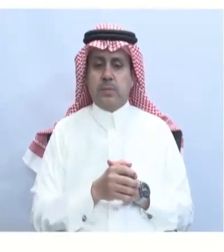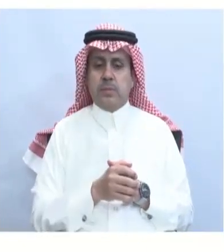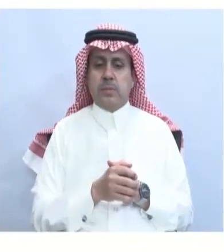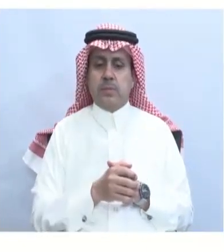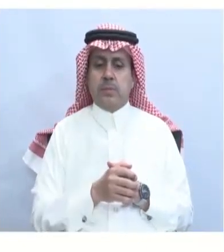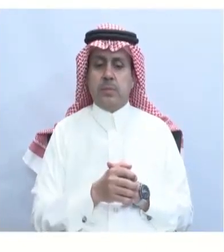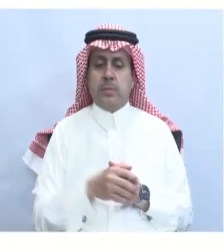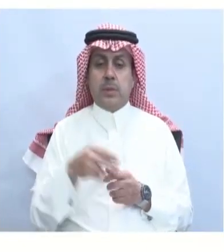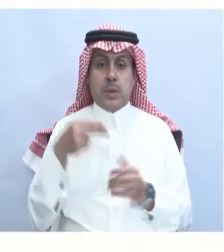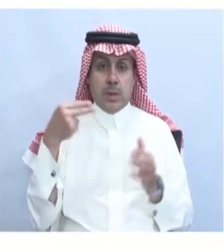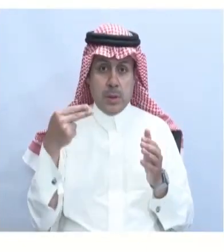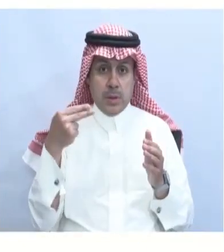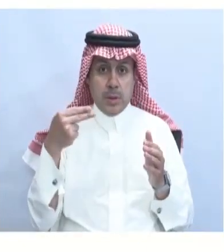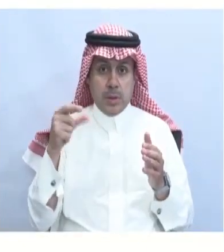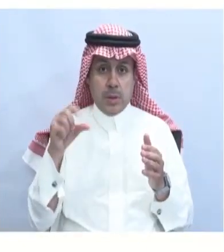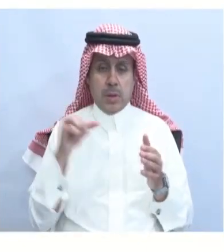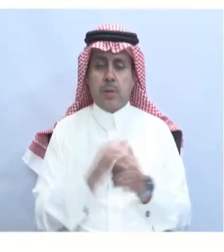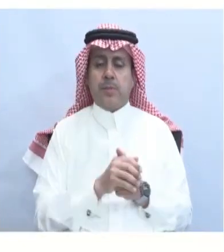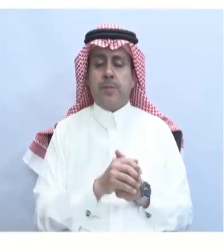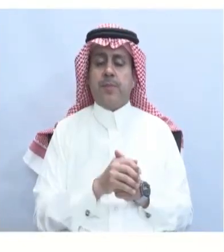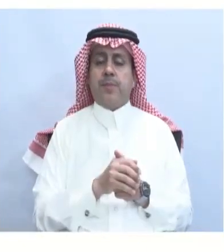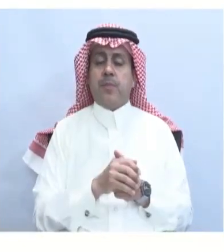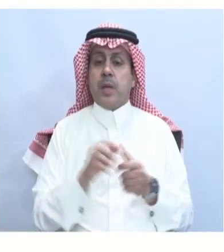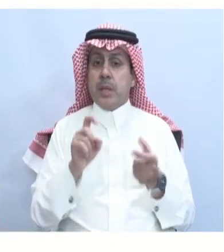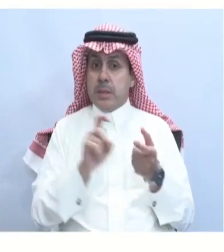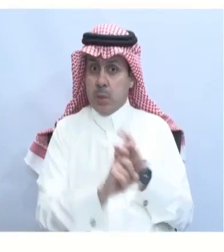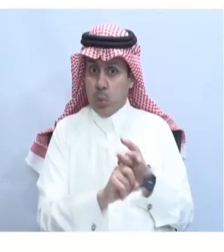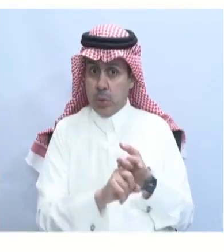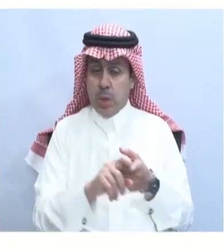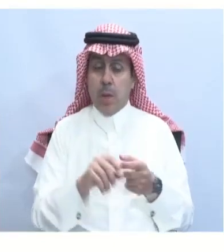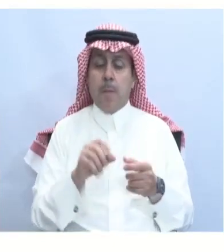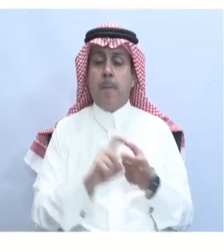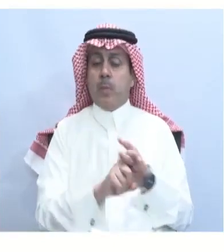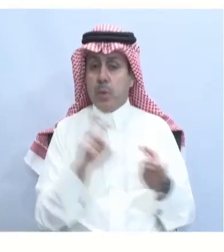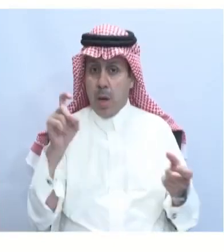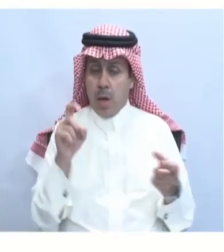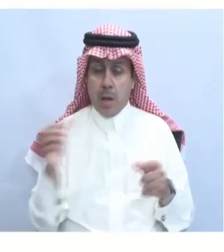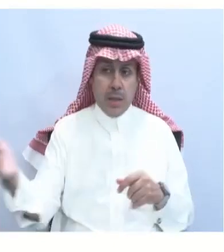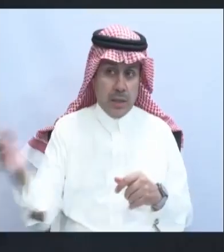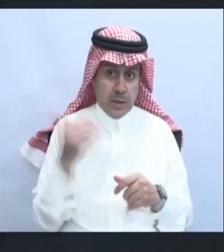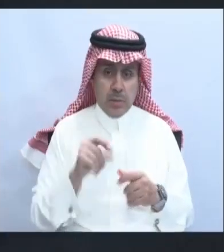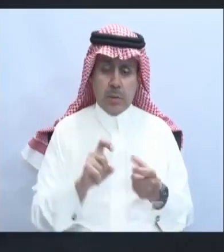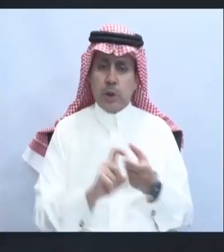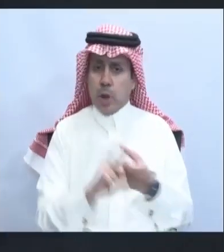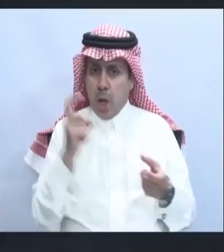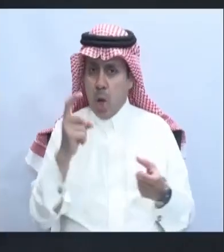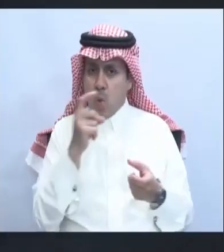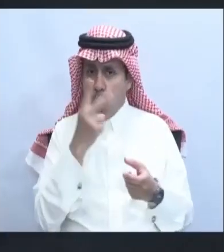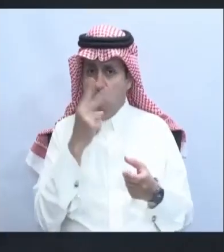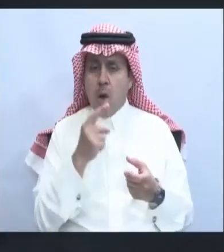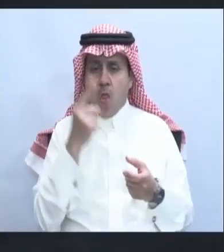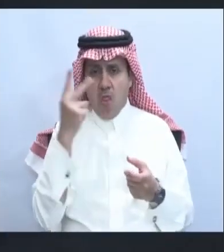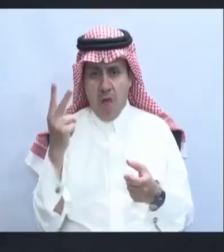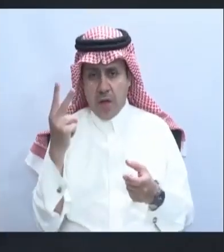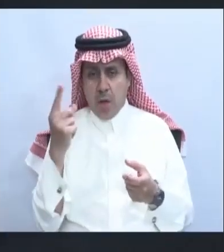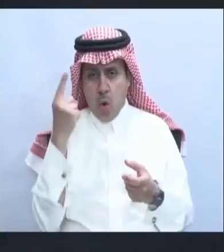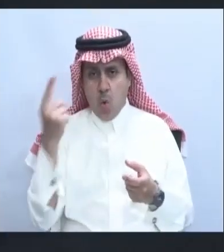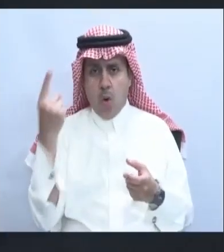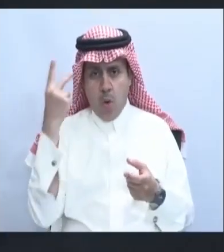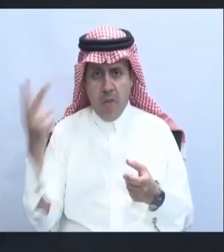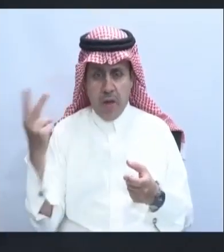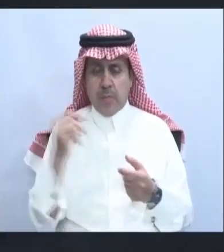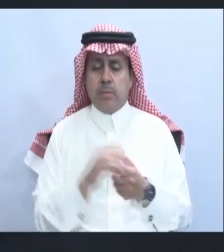مواضع العده وهي الزوجه المطلقه طلاقا رجعيا الطلقه الاولى او الطلقه الثانيه وهي